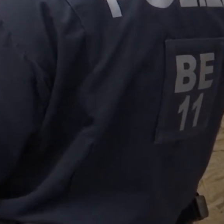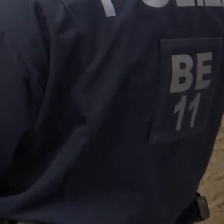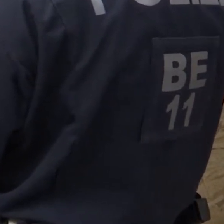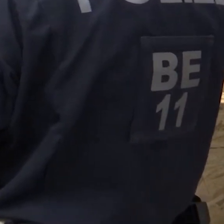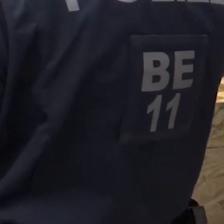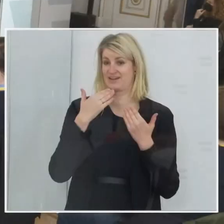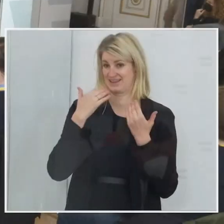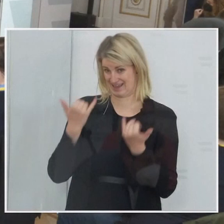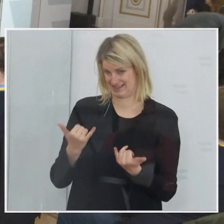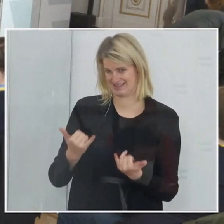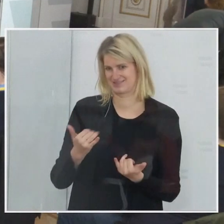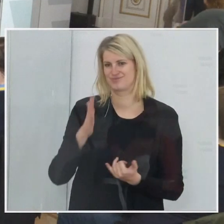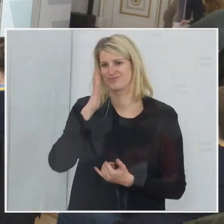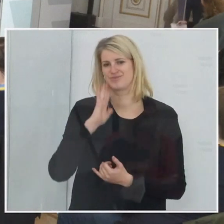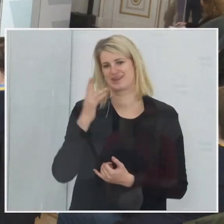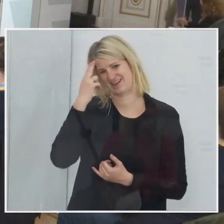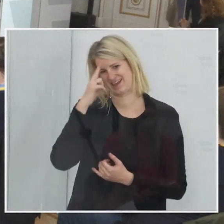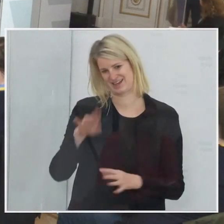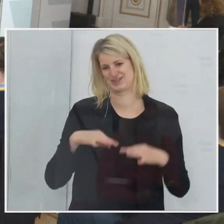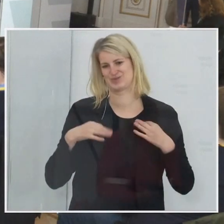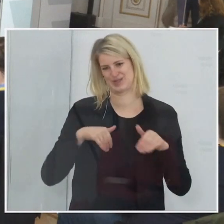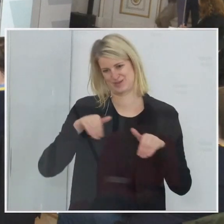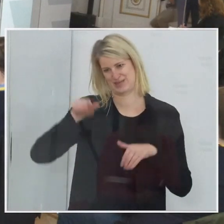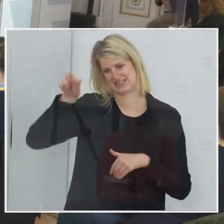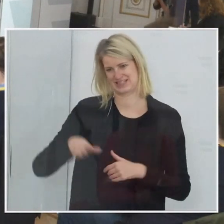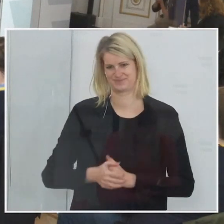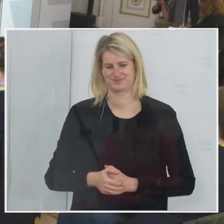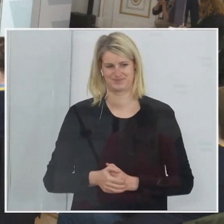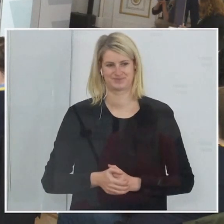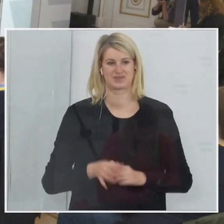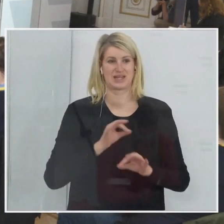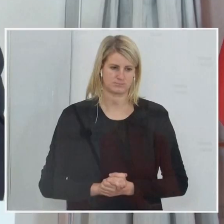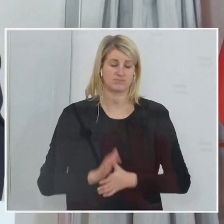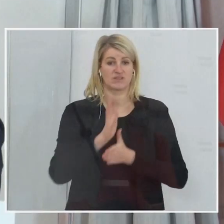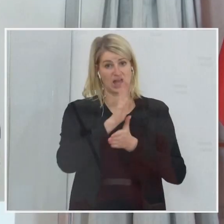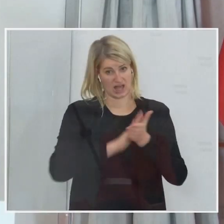18 vjeçare. Sipas kancelarit austriak, një plan i tillë përfshin 3 faza.